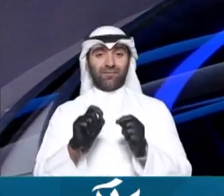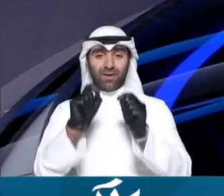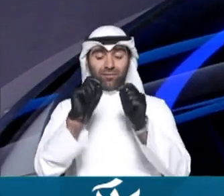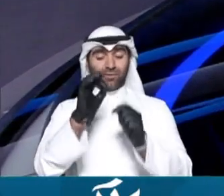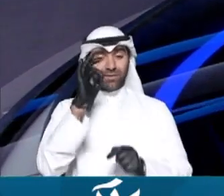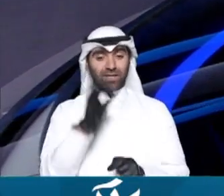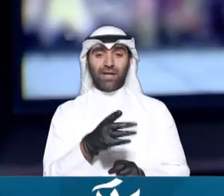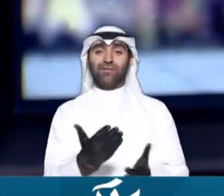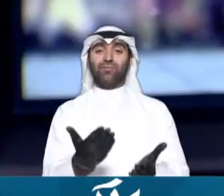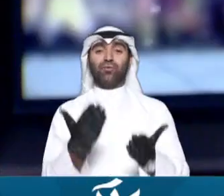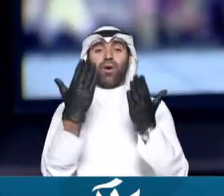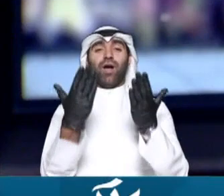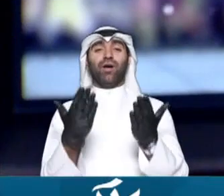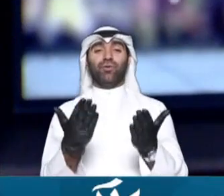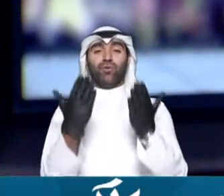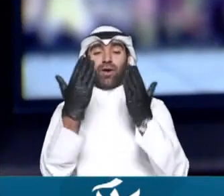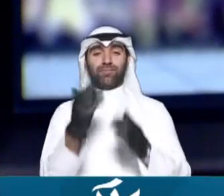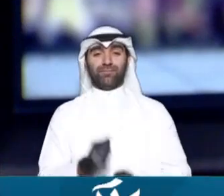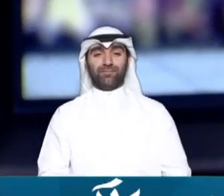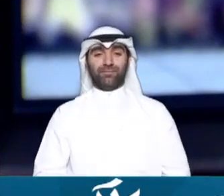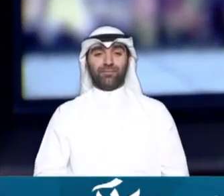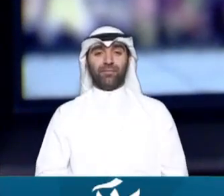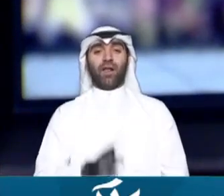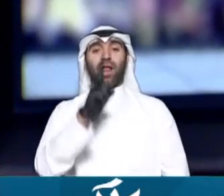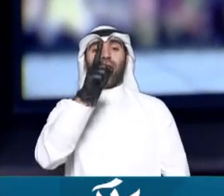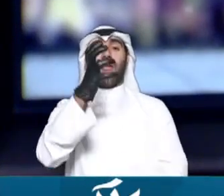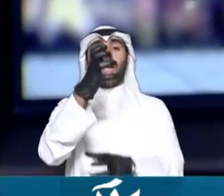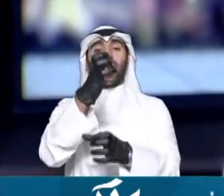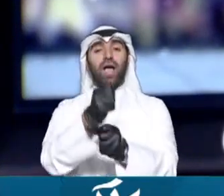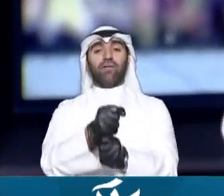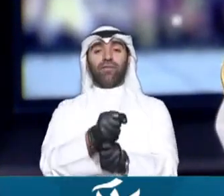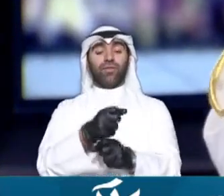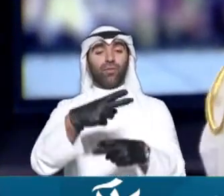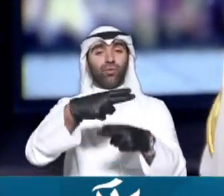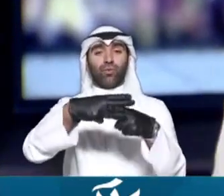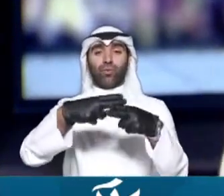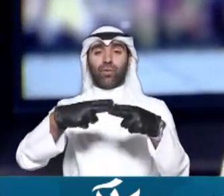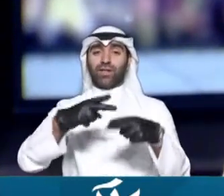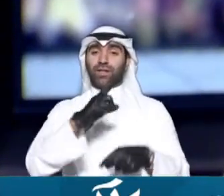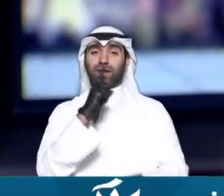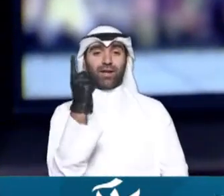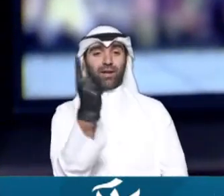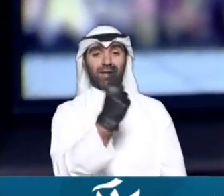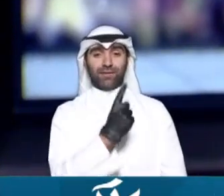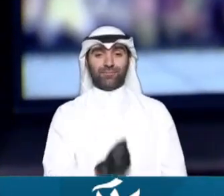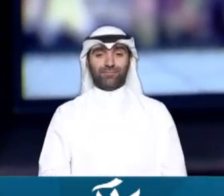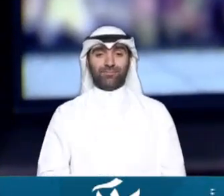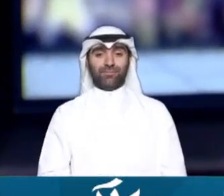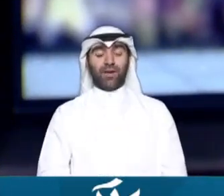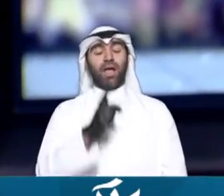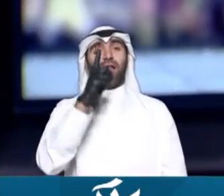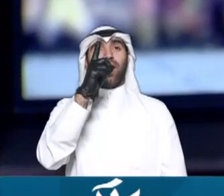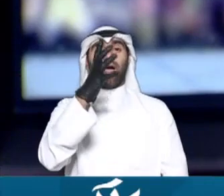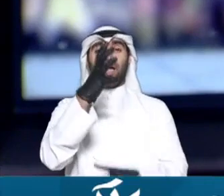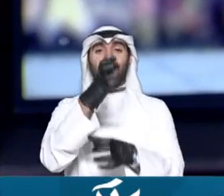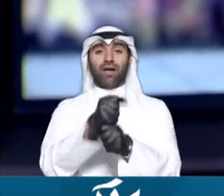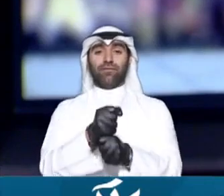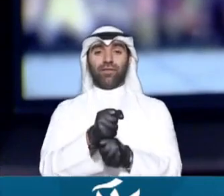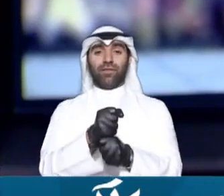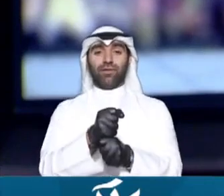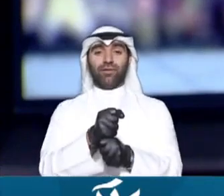الله يحفظكم يا أهل الكويت، الله يحفظكم يا أمة محمد، الله يحفظكم يا بشرية البشر. فإن هذا